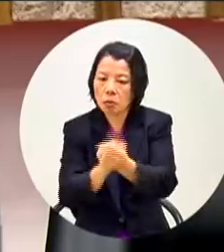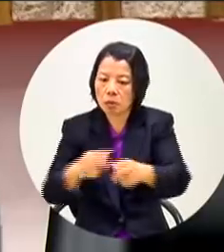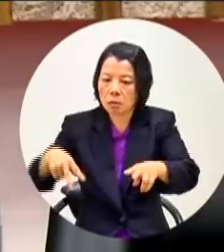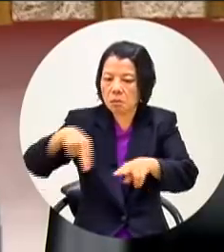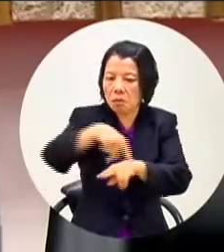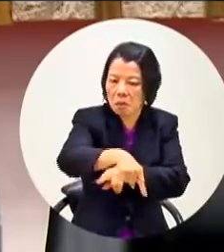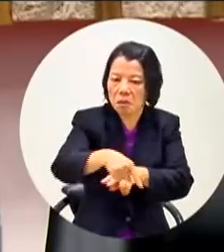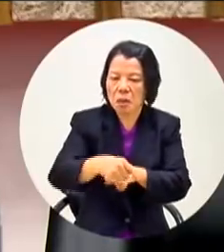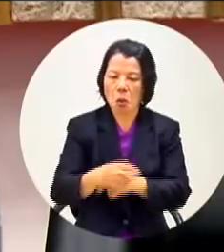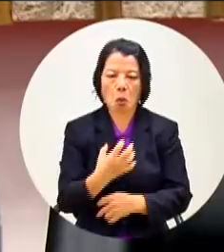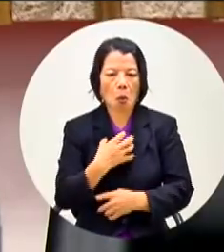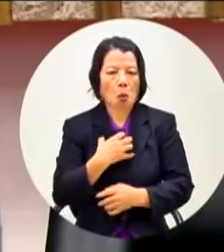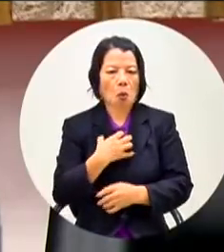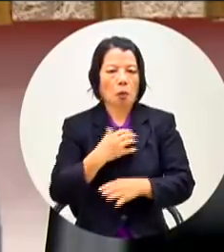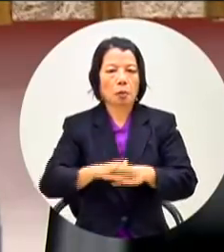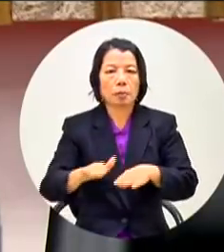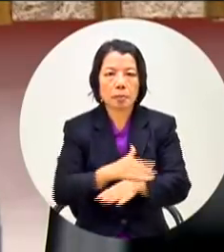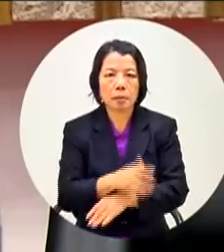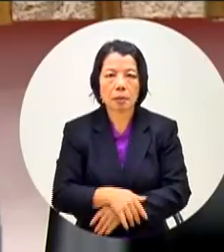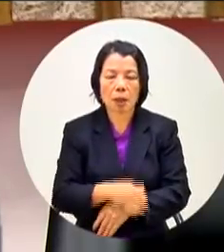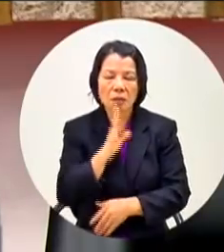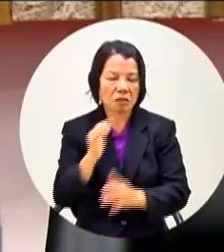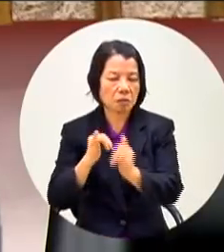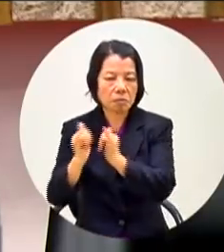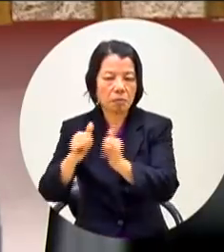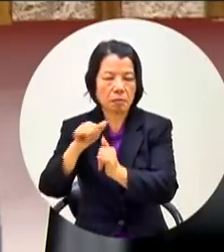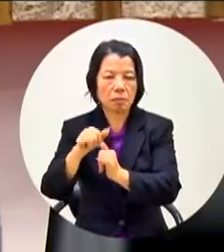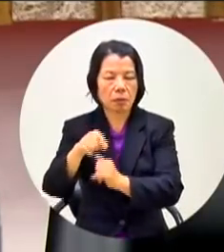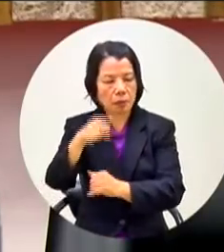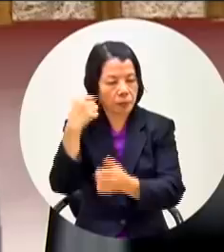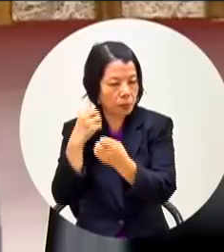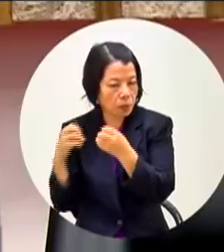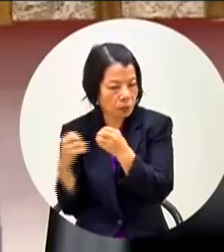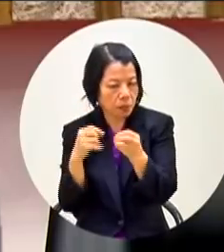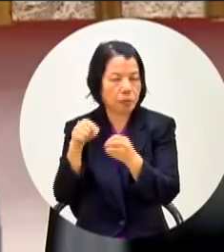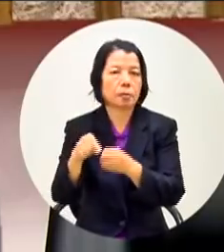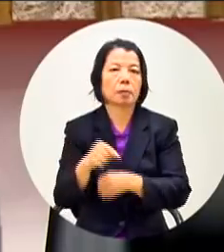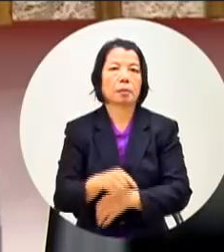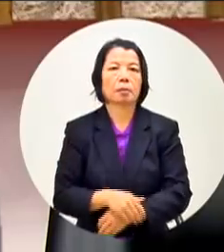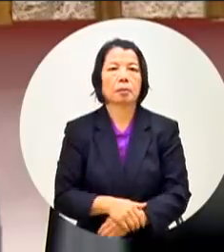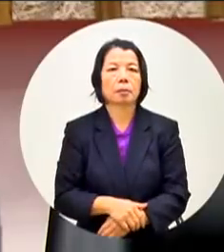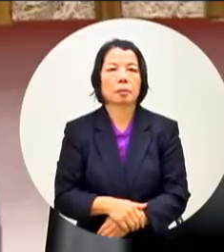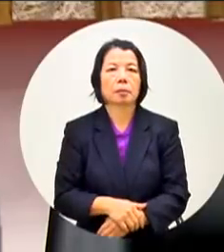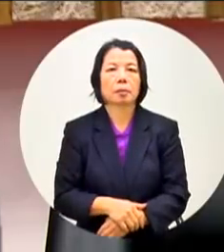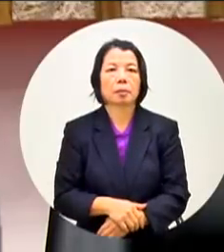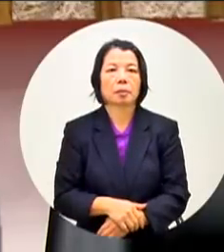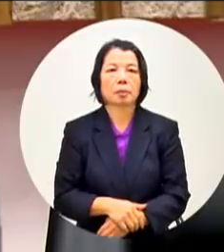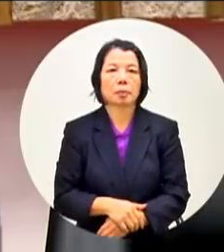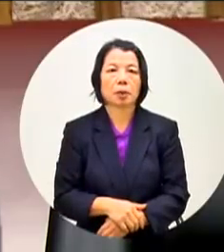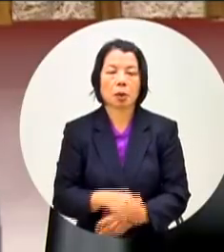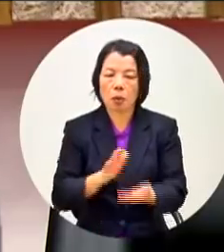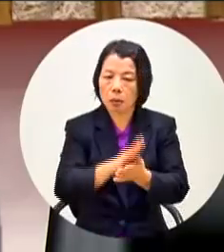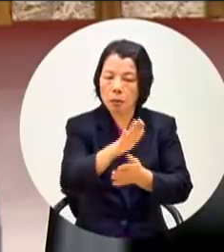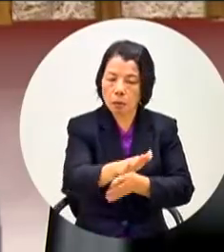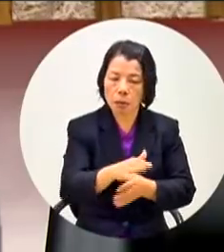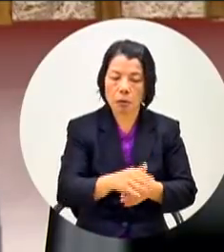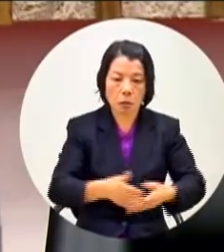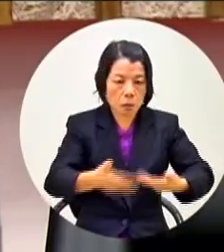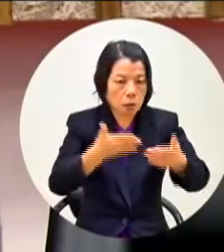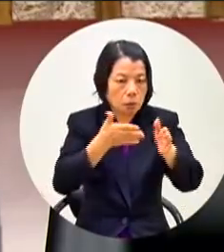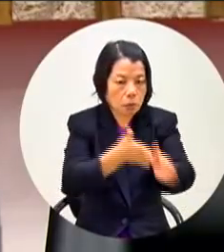市民在做一些讨论的哈。因为呢，我认为未来我们轻轨的路线哈，通过比